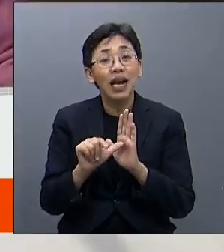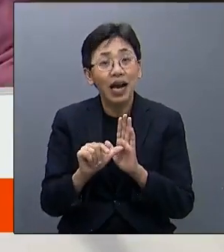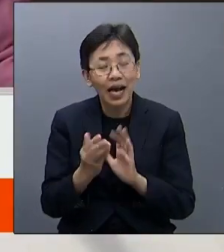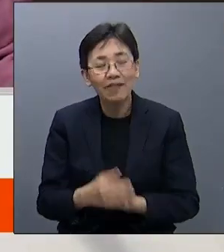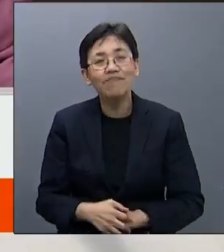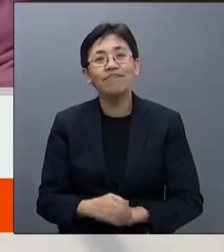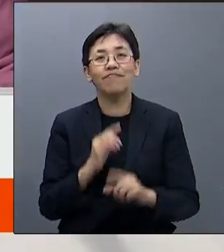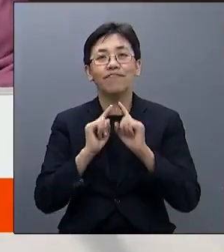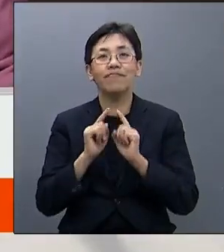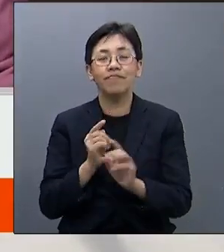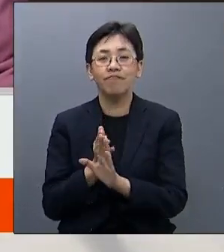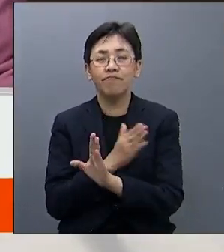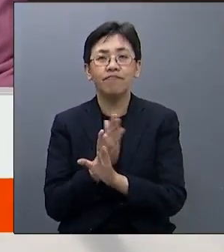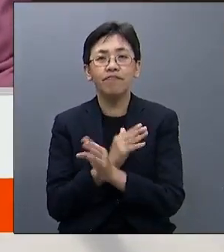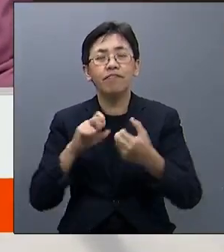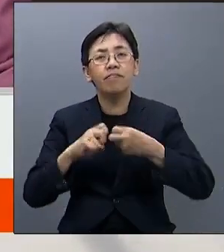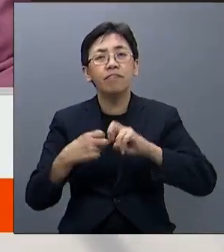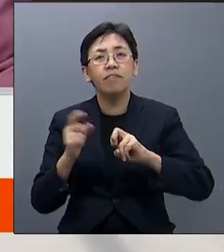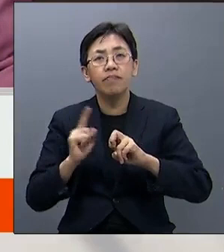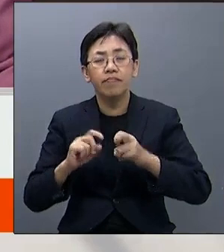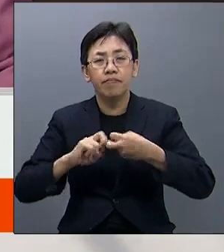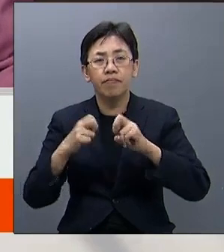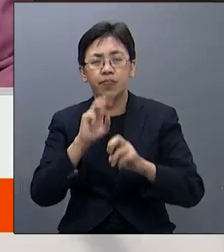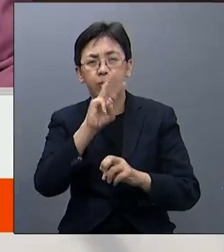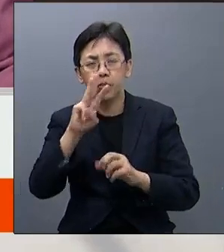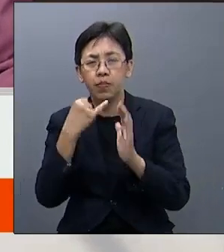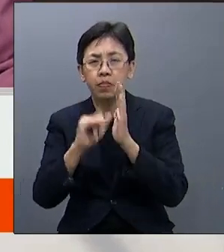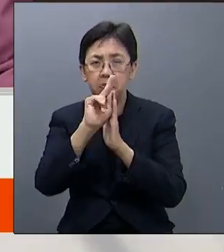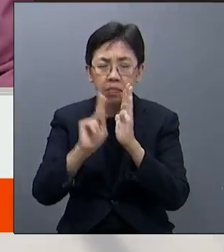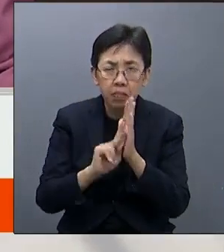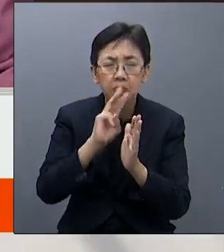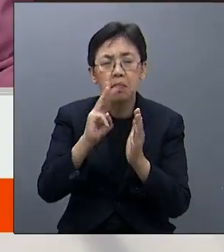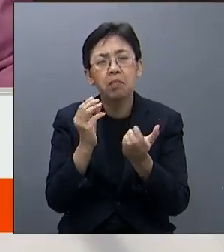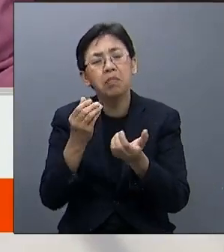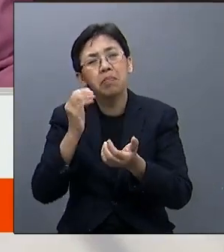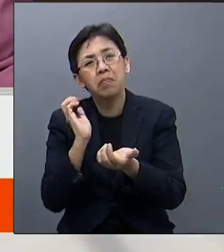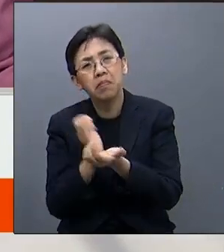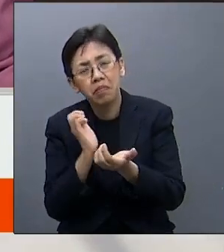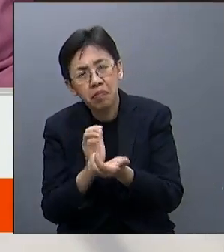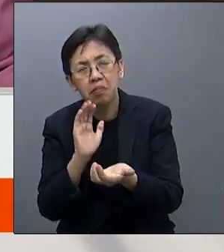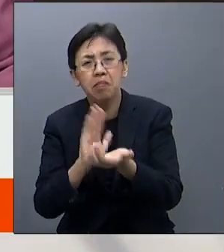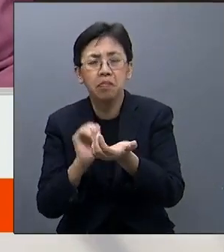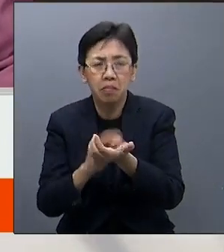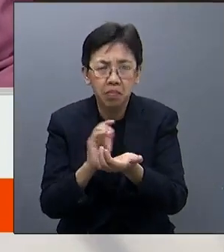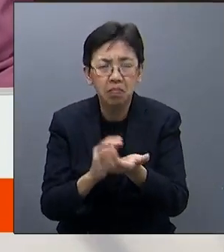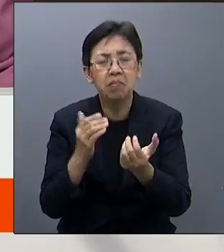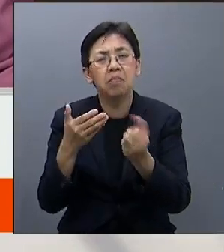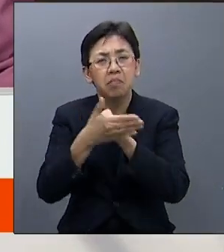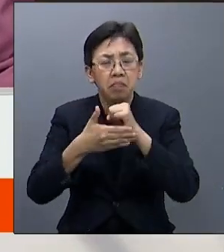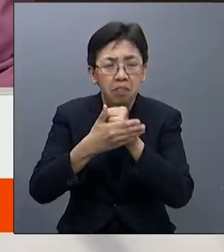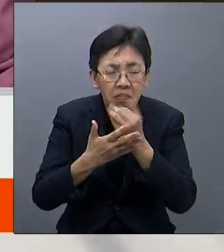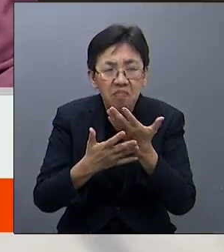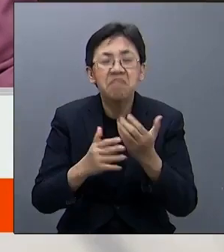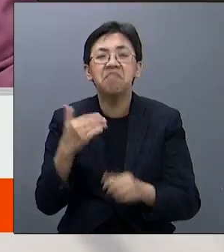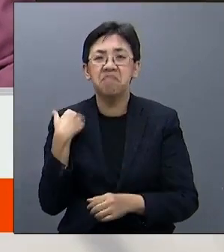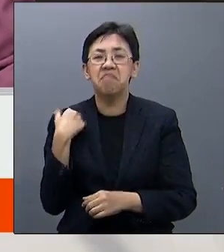เคยคุยกันครั้งหนึ่งตอนนั้นที่มีปัญหาเรื่องของดาร์กเว็บที่ดึงเอาไปเจาะฐานข้อมูลของหน่วยงานรัฐของไทยนะคะจนทำให้เกิดปัญหาการเอามาขาย